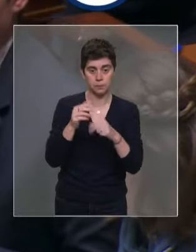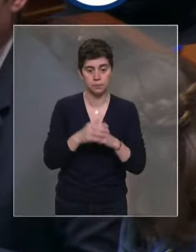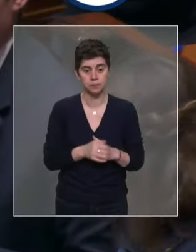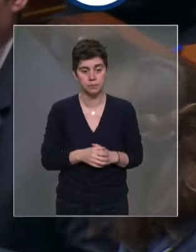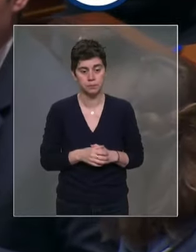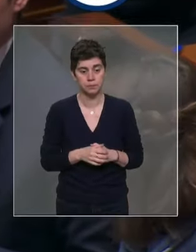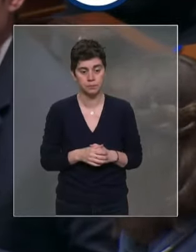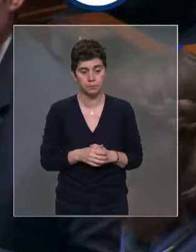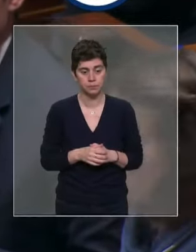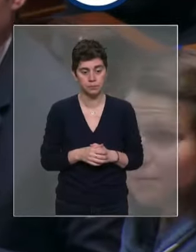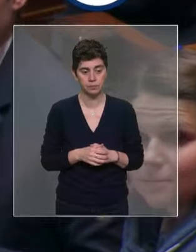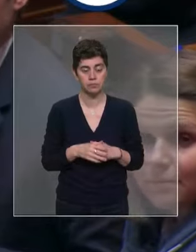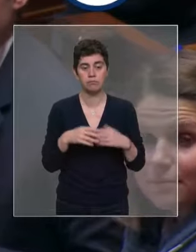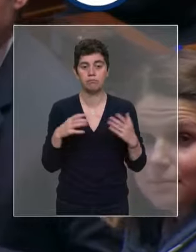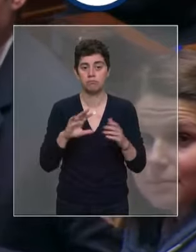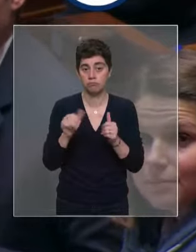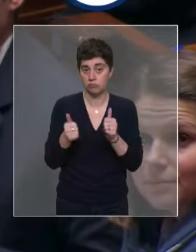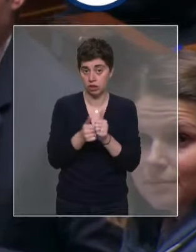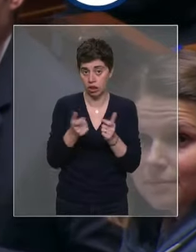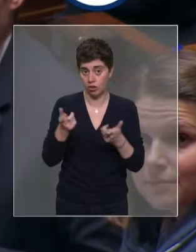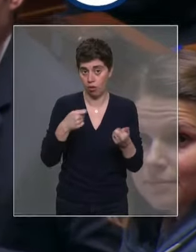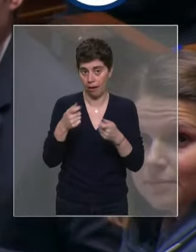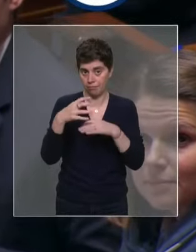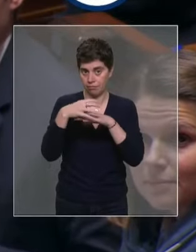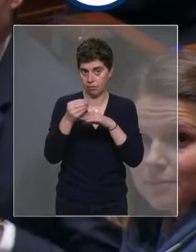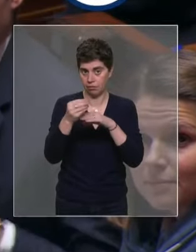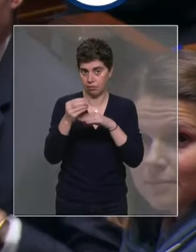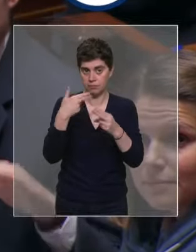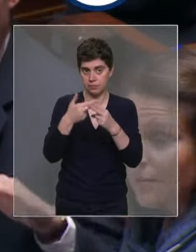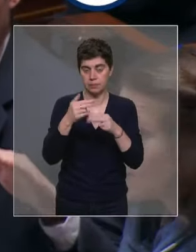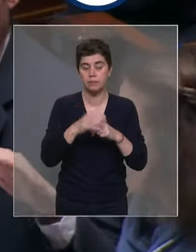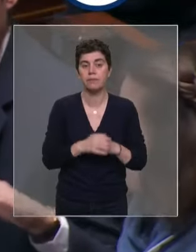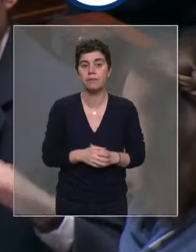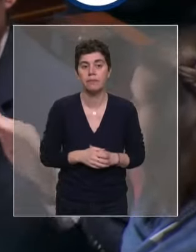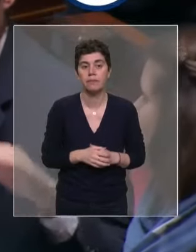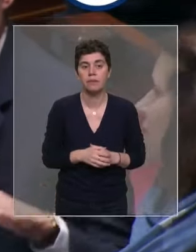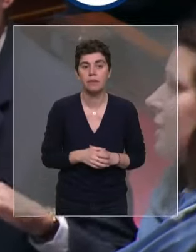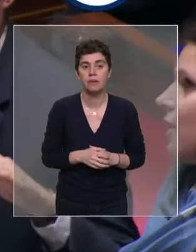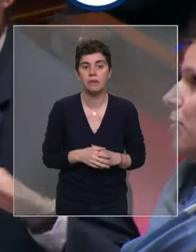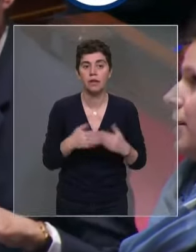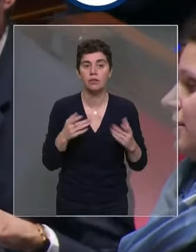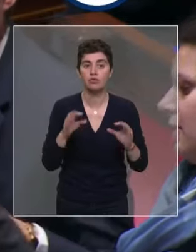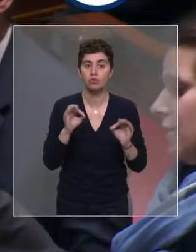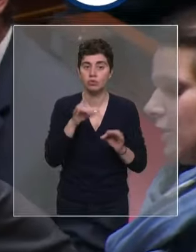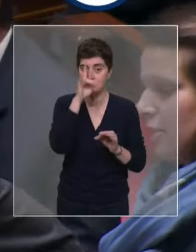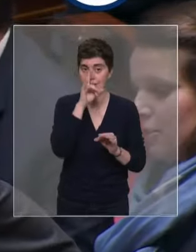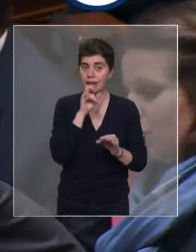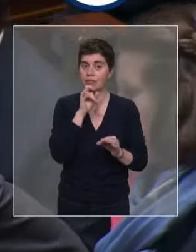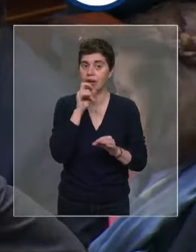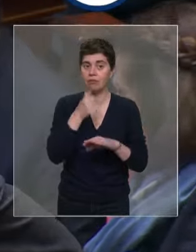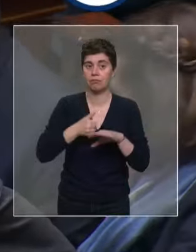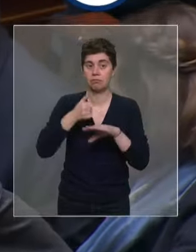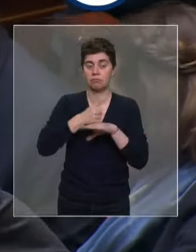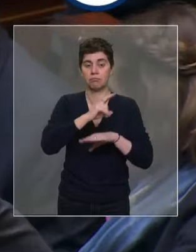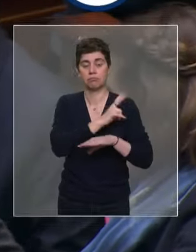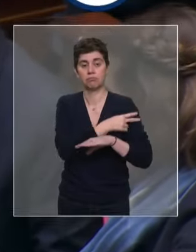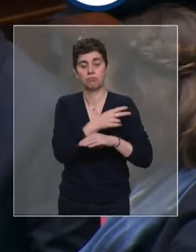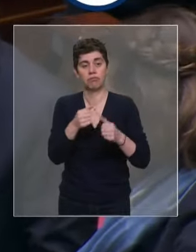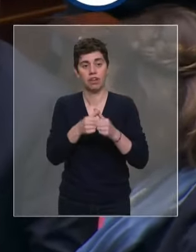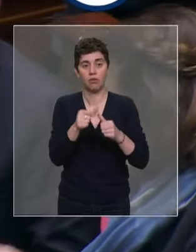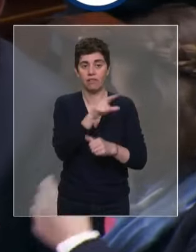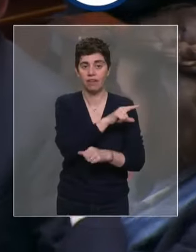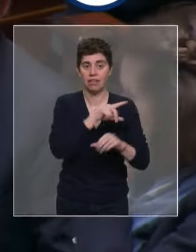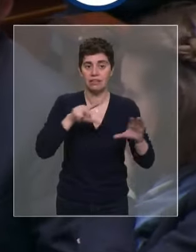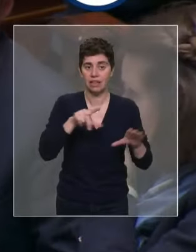les députés. En effet, à l'invitation du Président de la République, l'émir du Qatar a effectué une visite d'État en France les 27